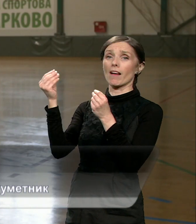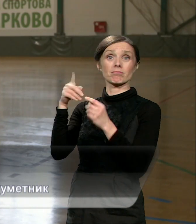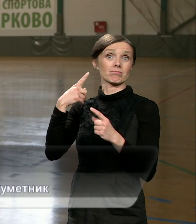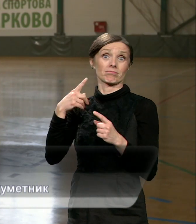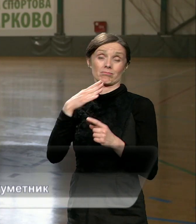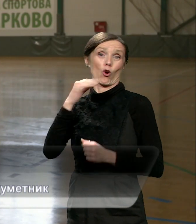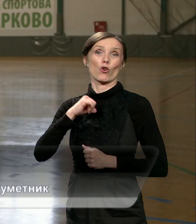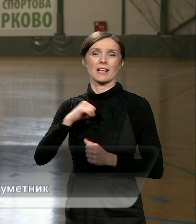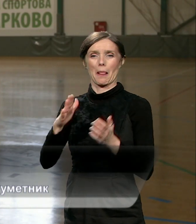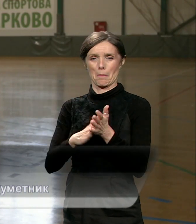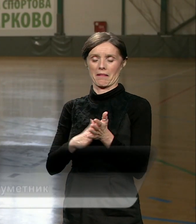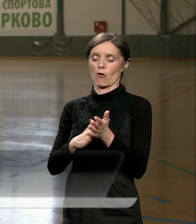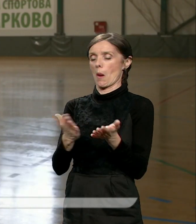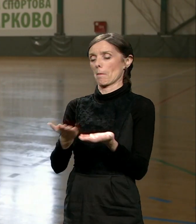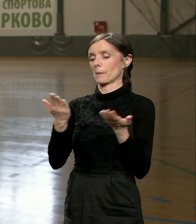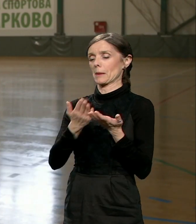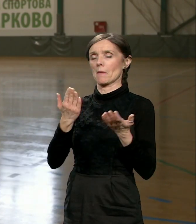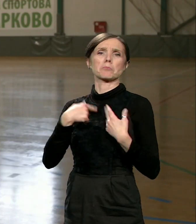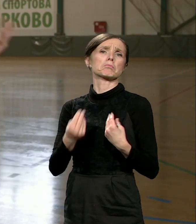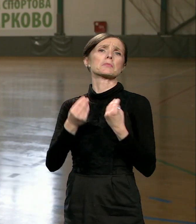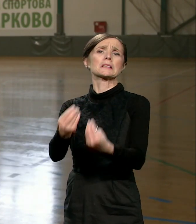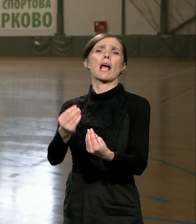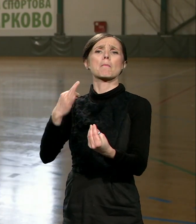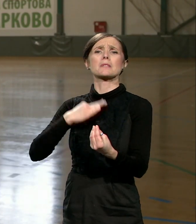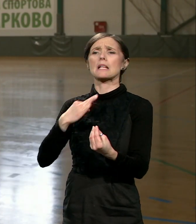zanimljivo kada im, na primjer, zadam